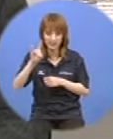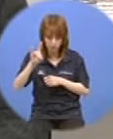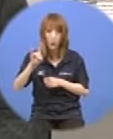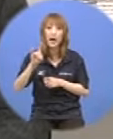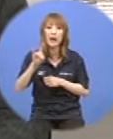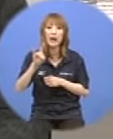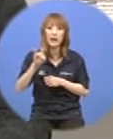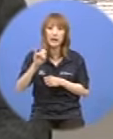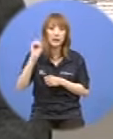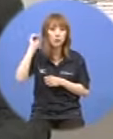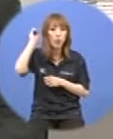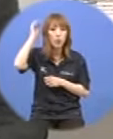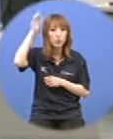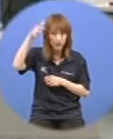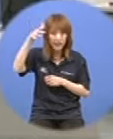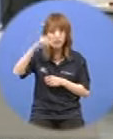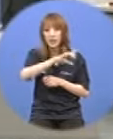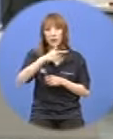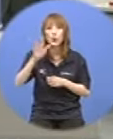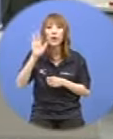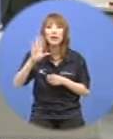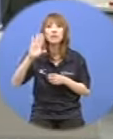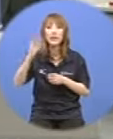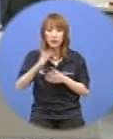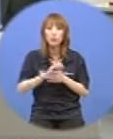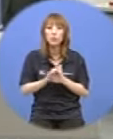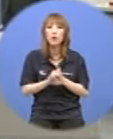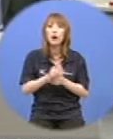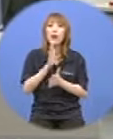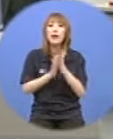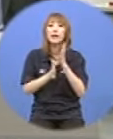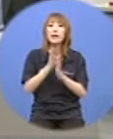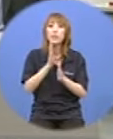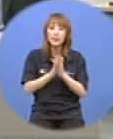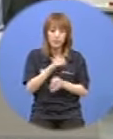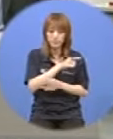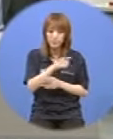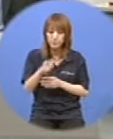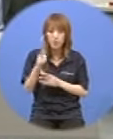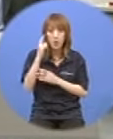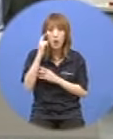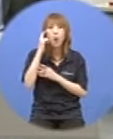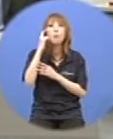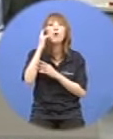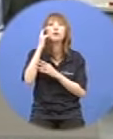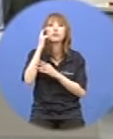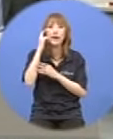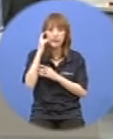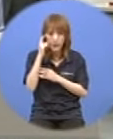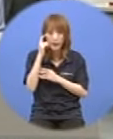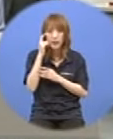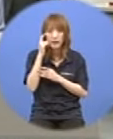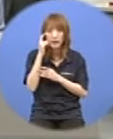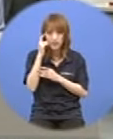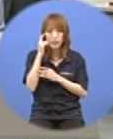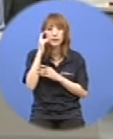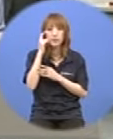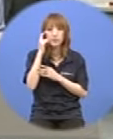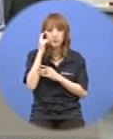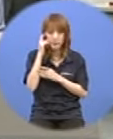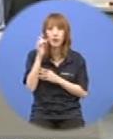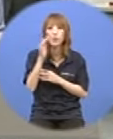ありますよね。古式工芸とかね、 はい、 そういうことを改めてこう思う時の材料の一つとしてこれもあるんじゃないか